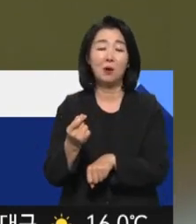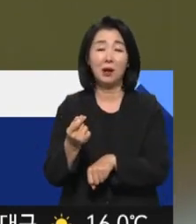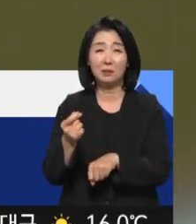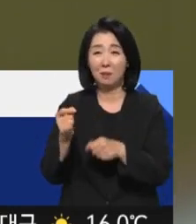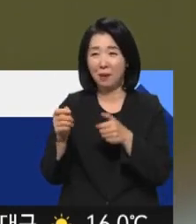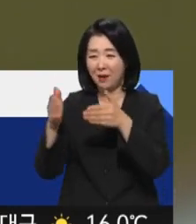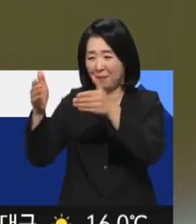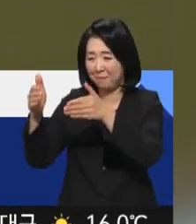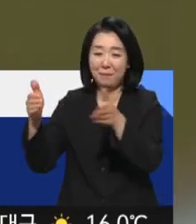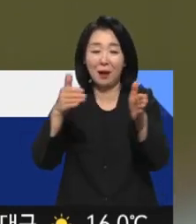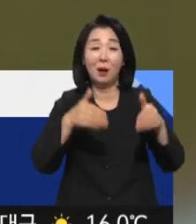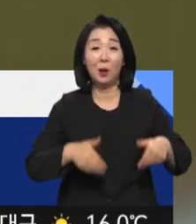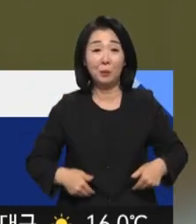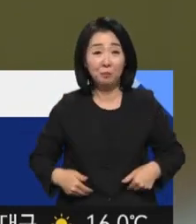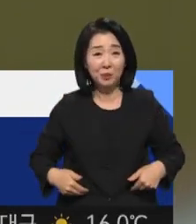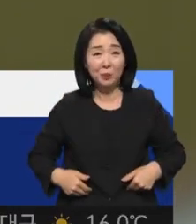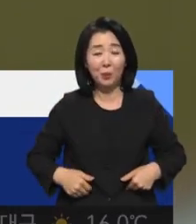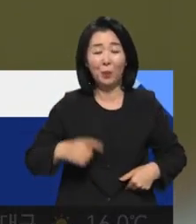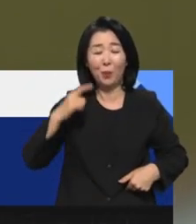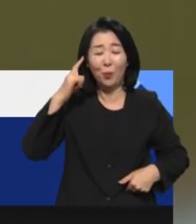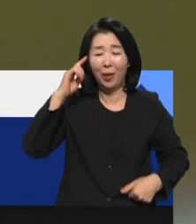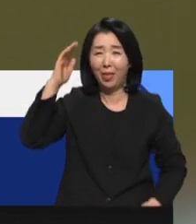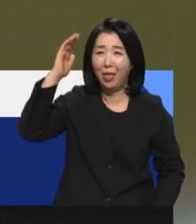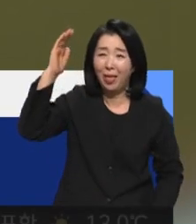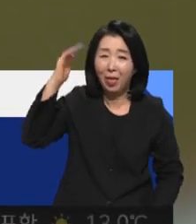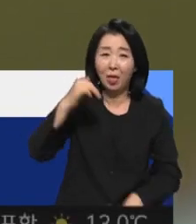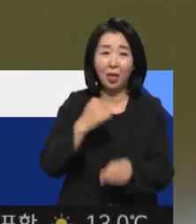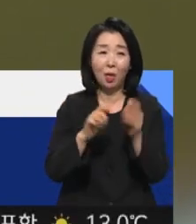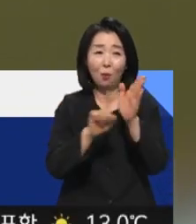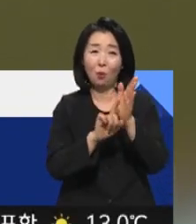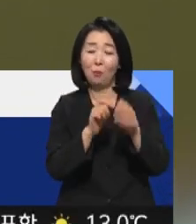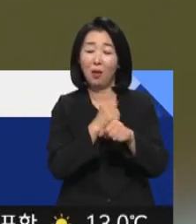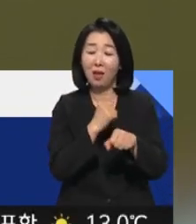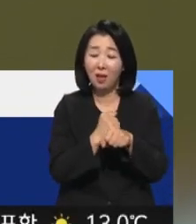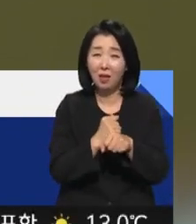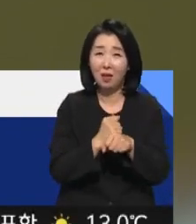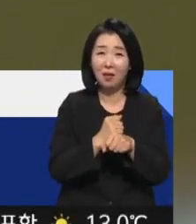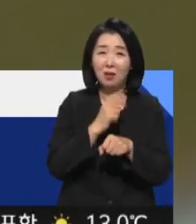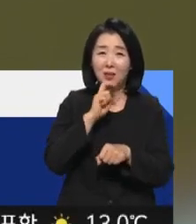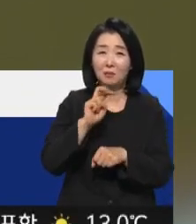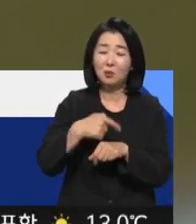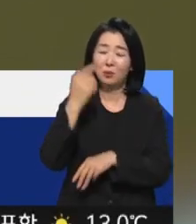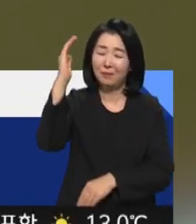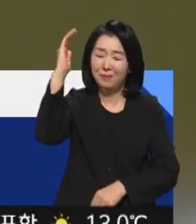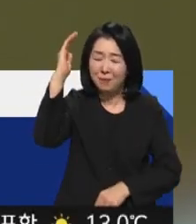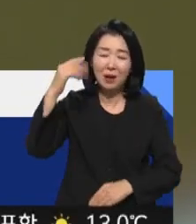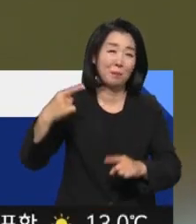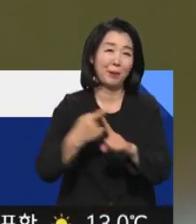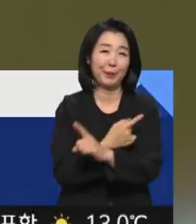이게 바뀌는 문제지 자꾸 뭐 메시지를 내거나 홍보한다고 해서 막 20분씩 혼자 얘기한다고 바뀌지 않는다.